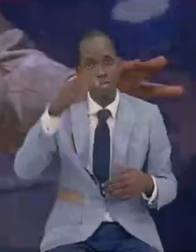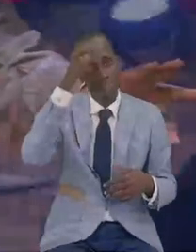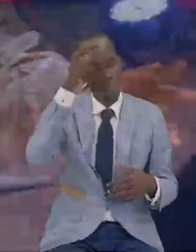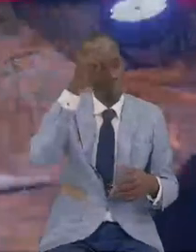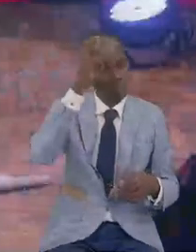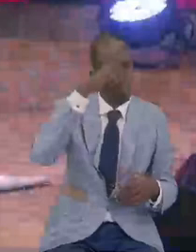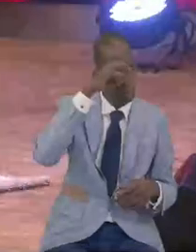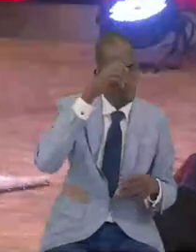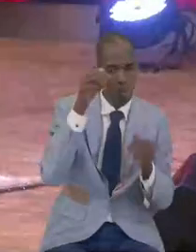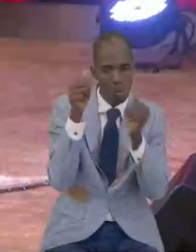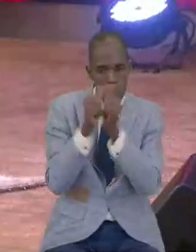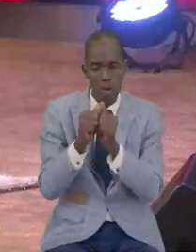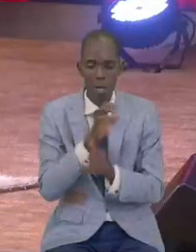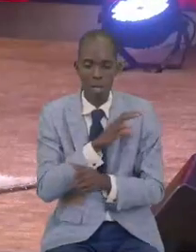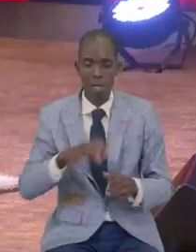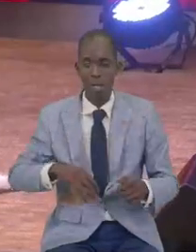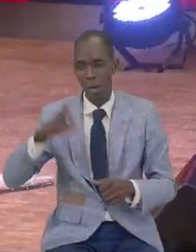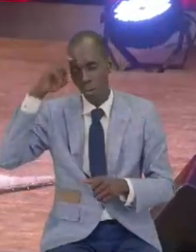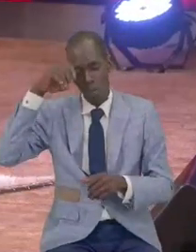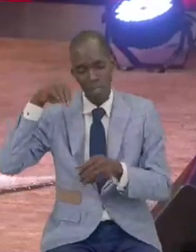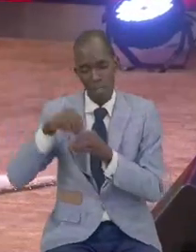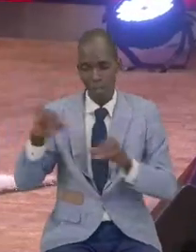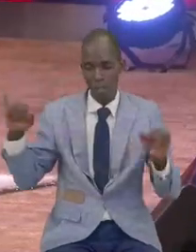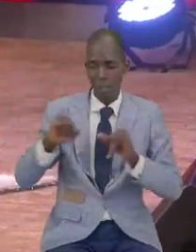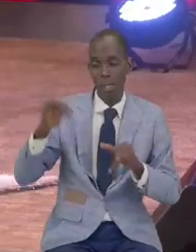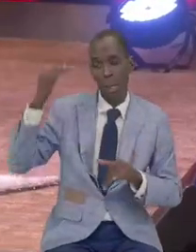et la sagesse de Christ dans le même cœur à